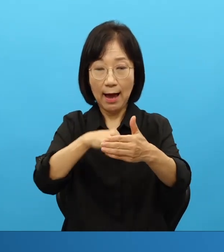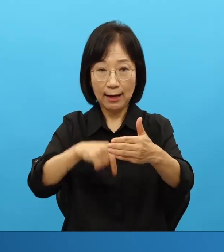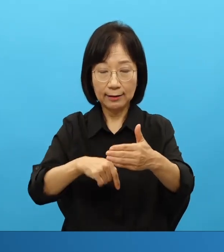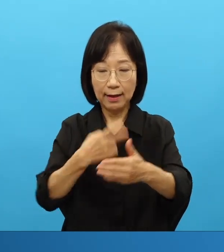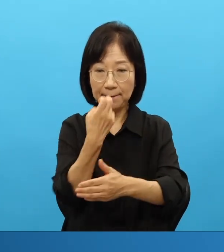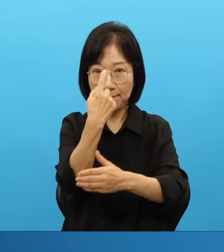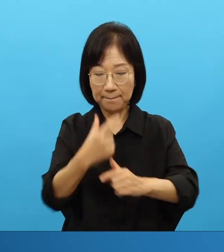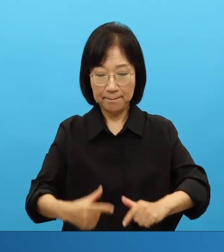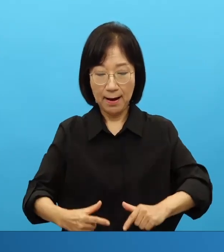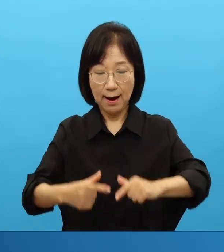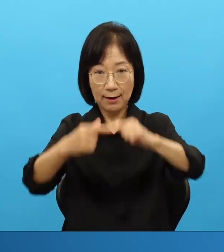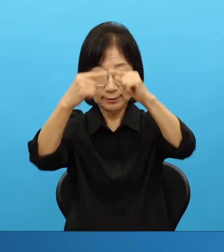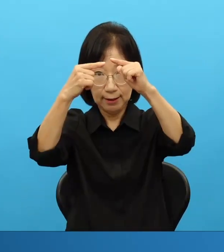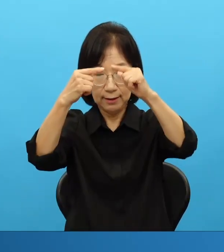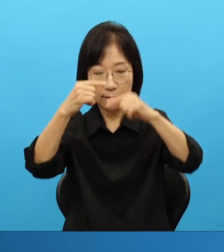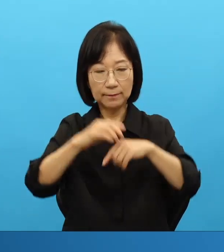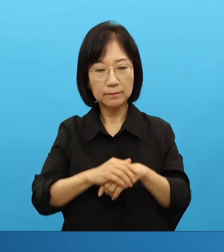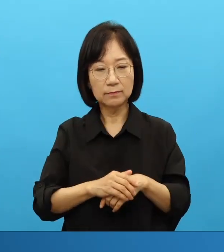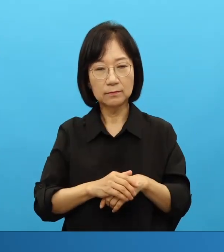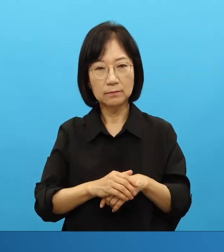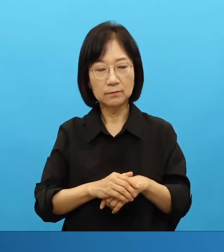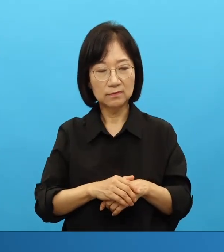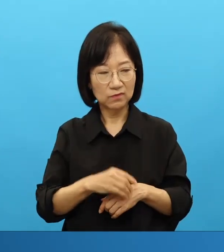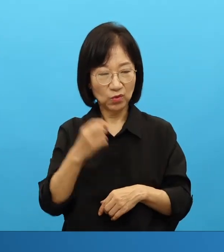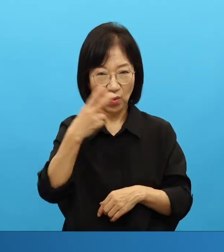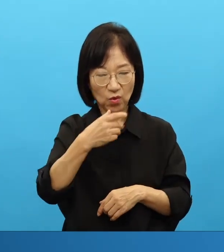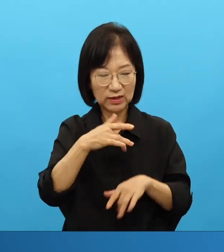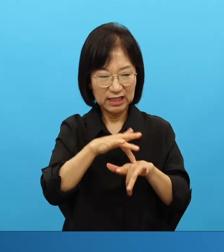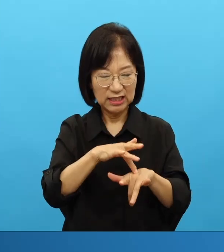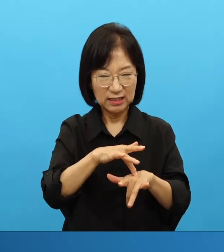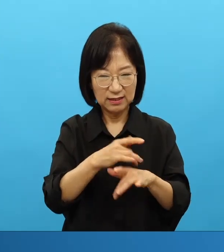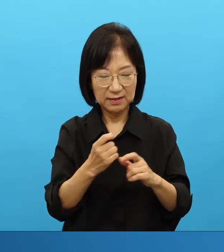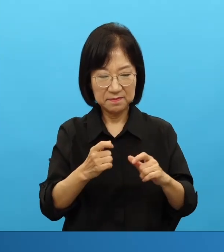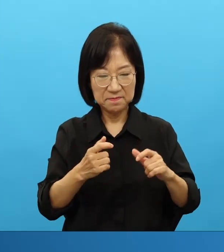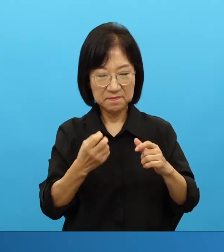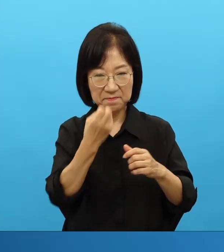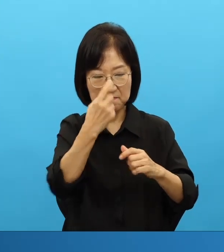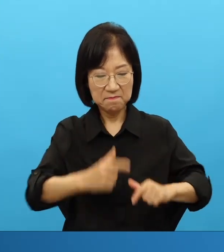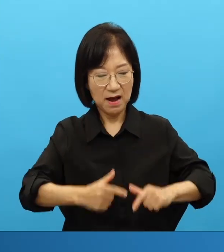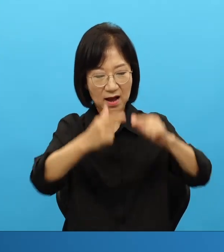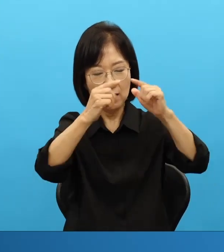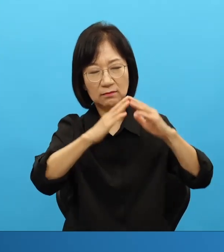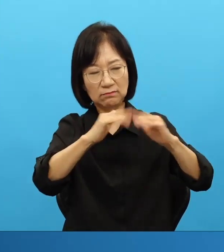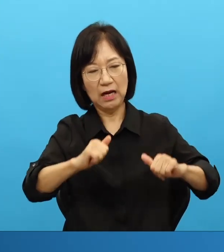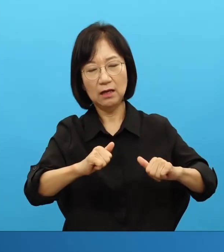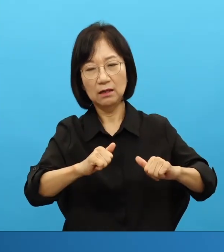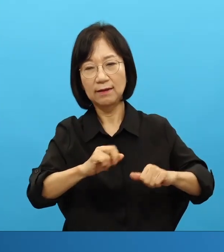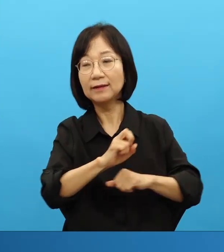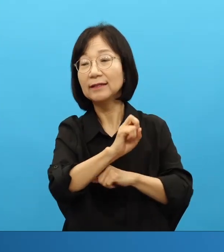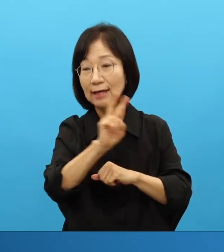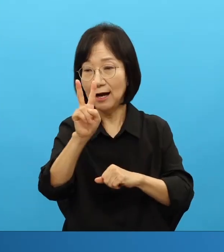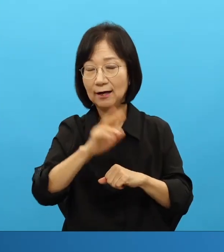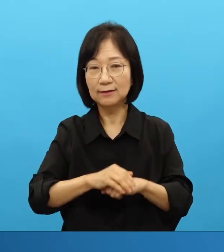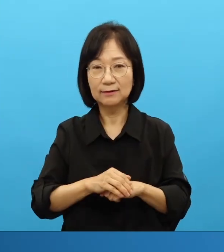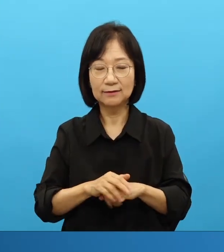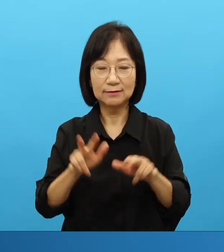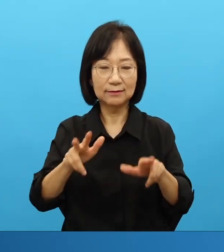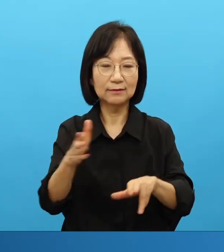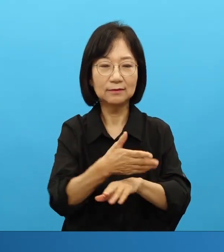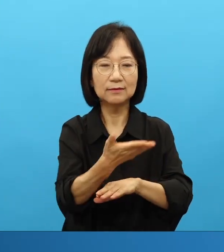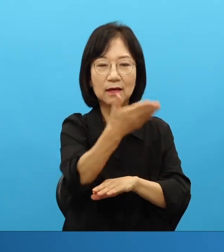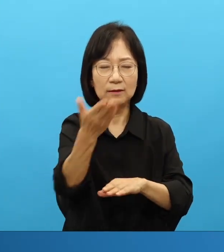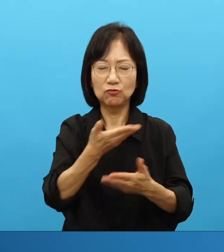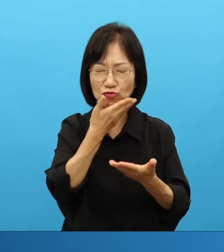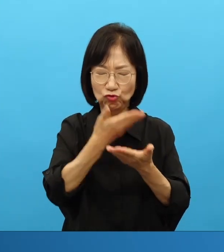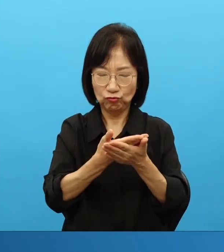망대, 사단의 망대 무너뜨려야 됩니다. 그게 기준입니다. 지금부터 여러분들이 중요한 걸 놓고 집중